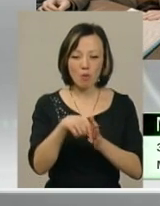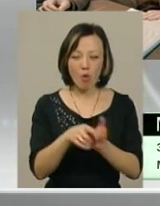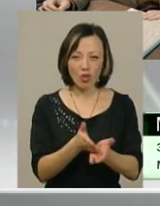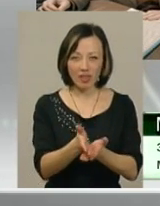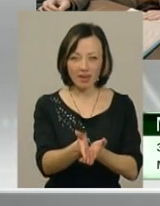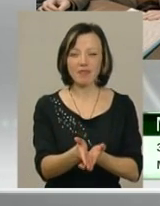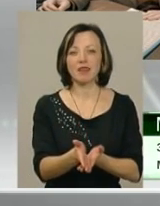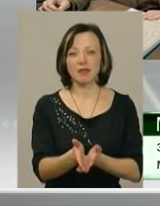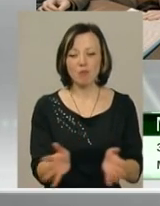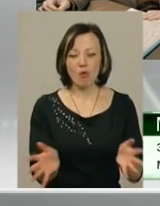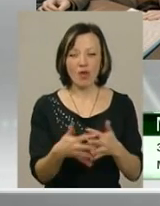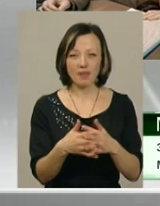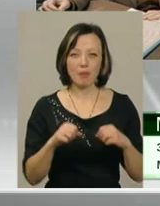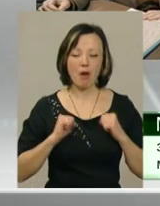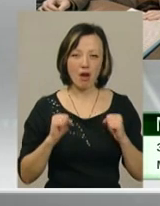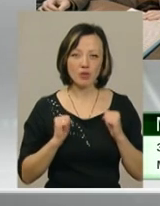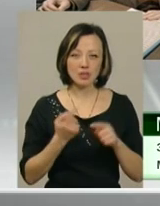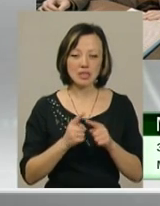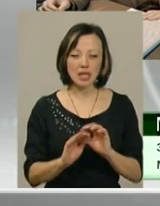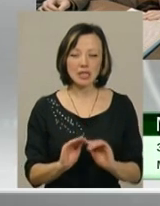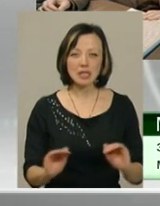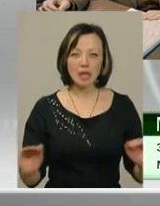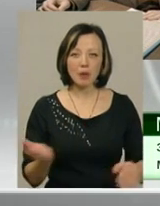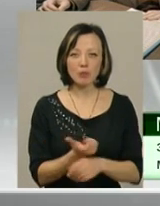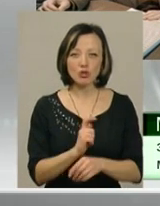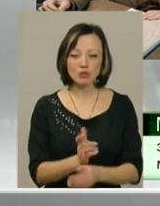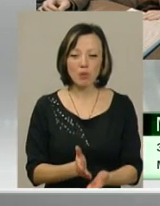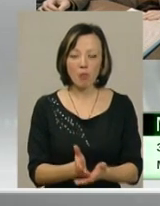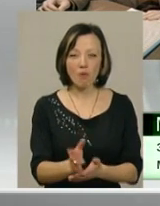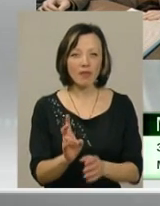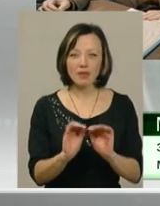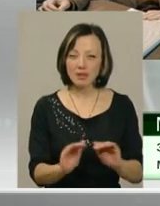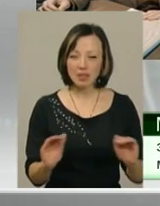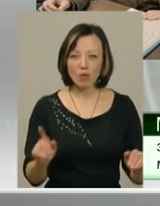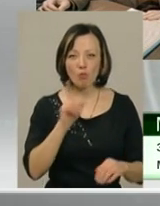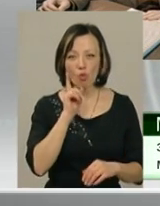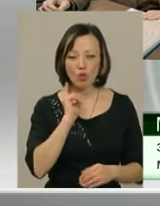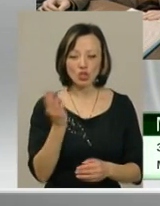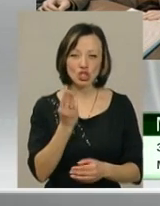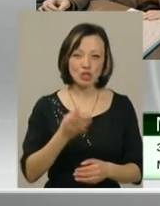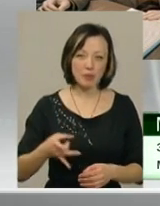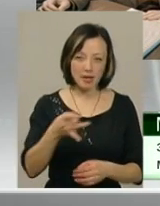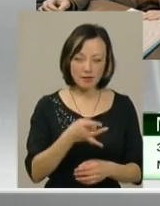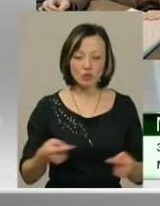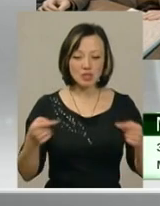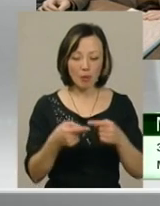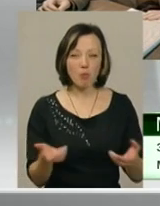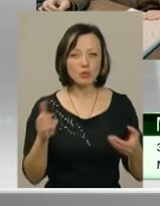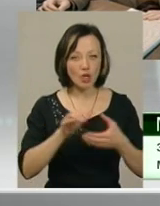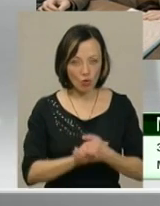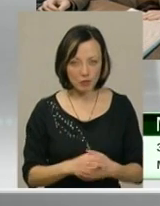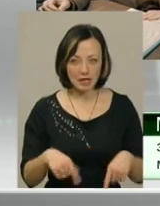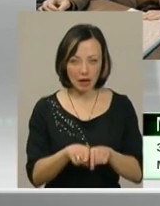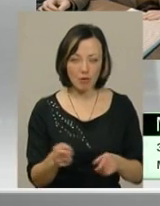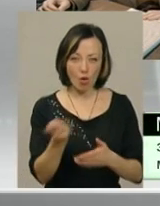будемо все це поєднувати, якось намагатися дітей більше спрямовувати, не тільки дітей, а молодь Шепетівщини, щоб вони саме познайомилися з